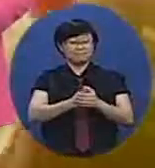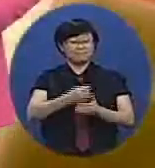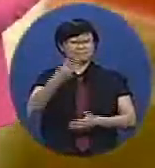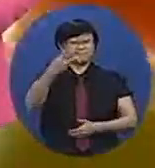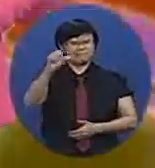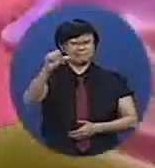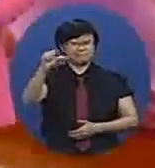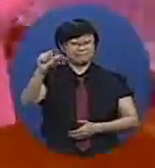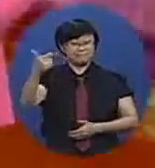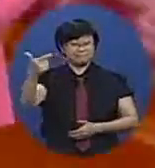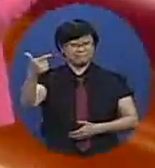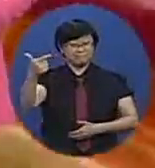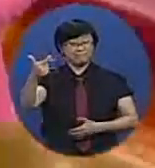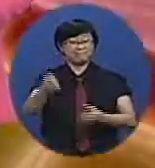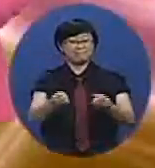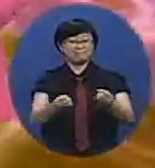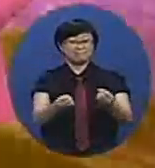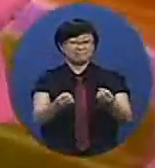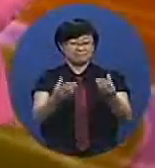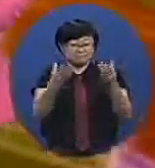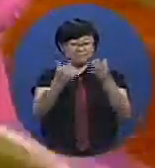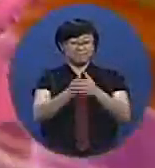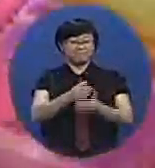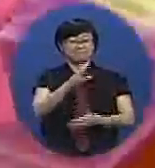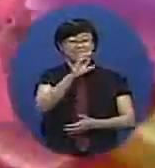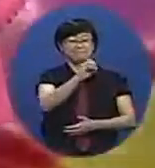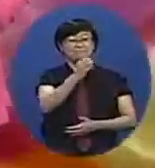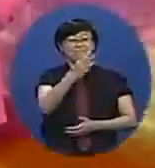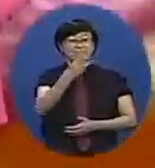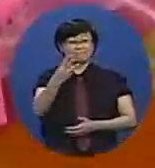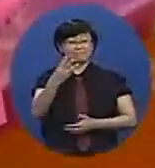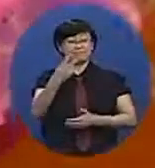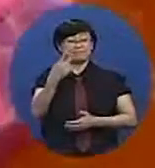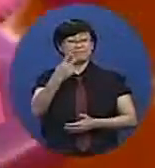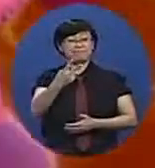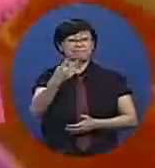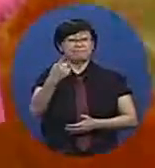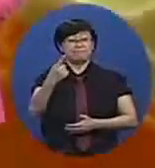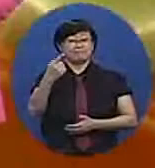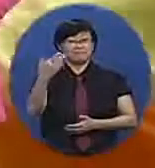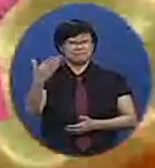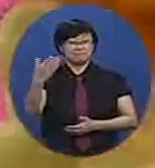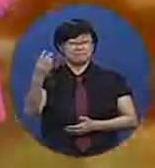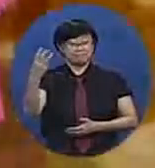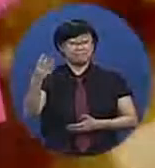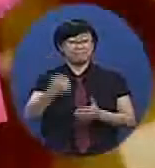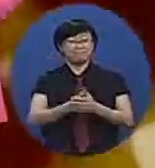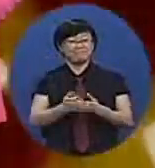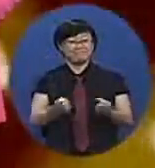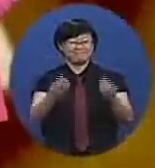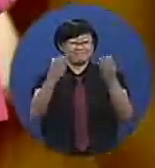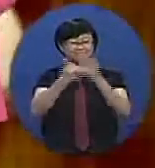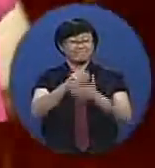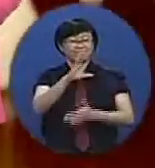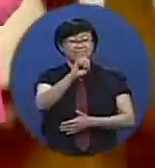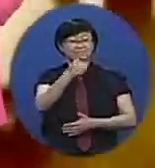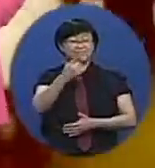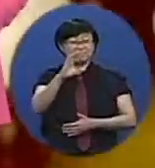번호 3556번 축하드립니다. 네, 033 끝번호 2194님 축하드립니다.